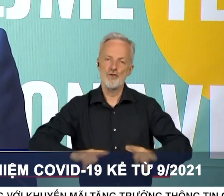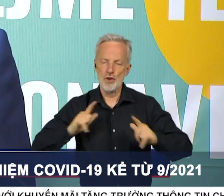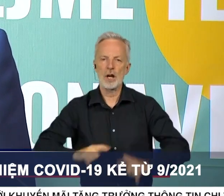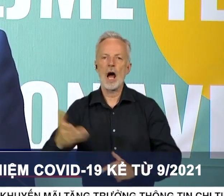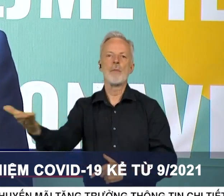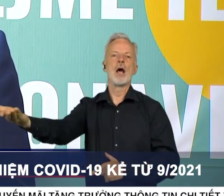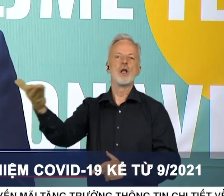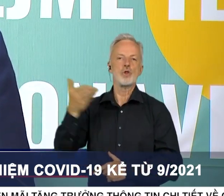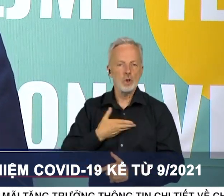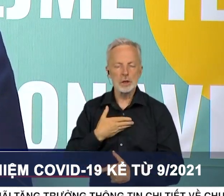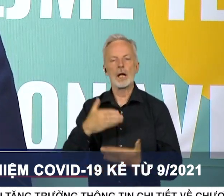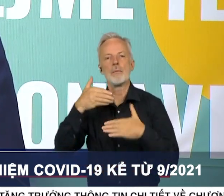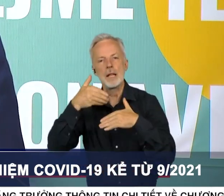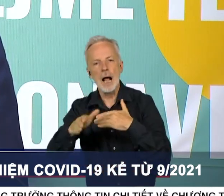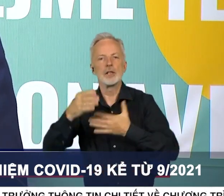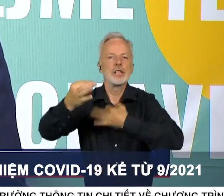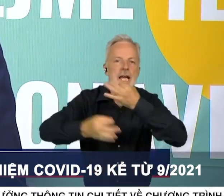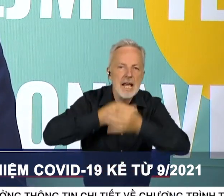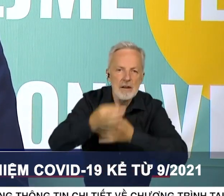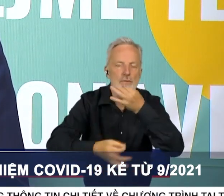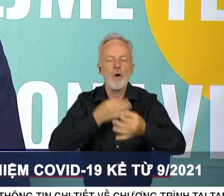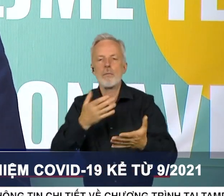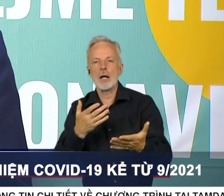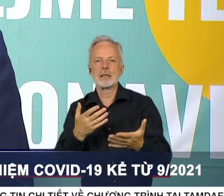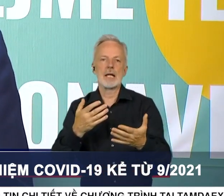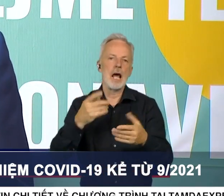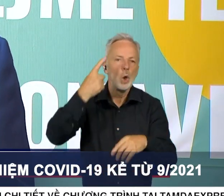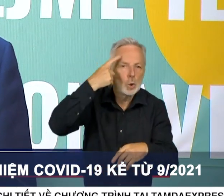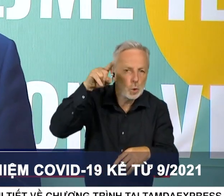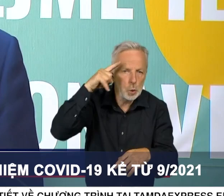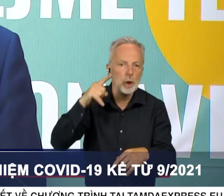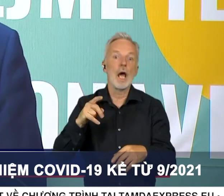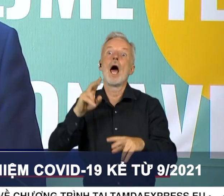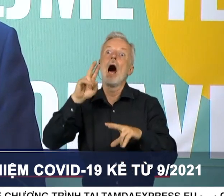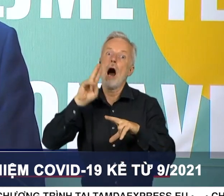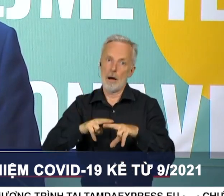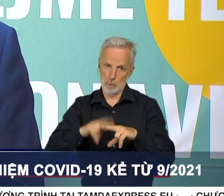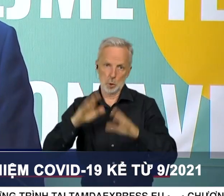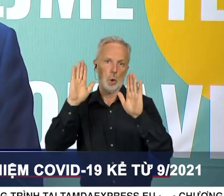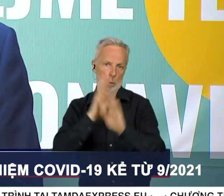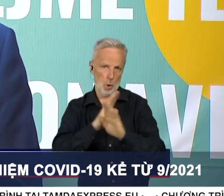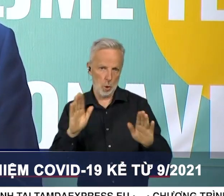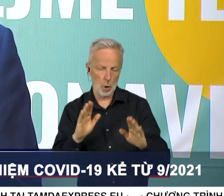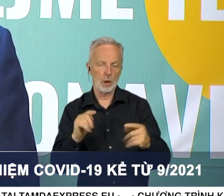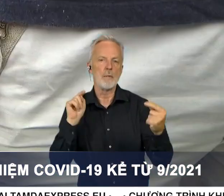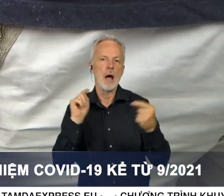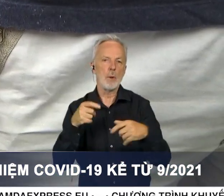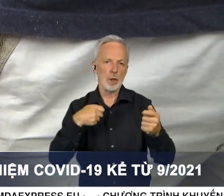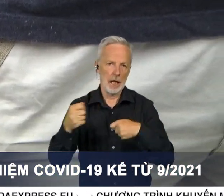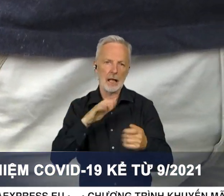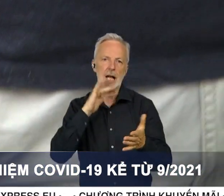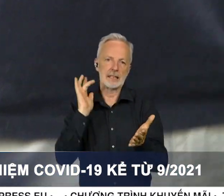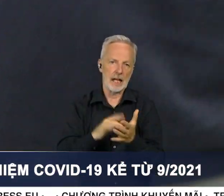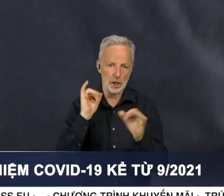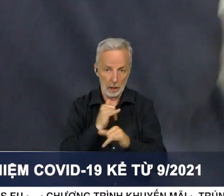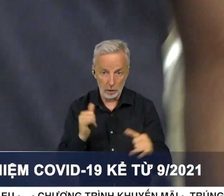18 tuổi và đối với một số đối tượng sẽ có ngoại lệ. Đối với những người chưa hoàn thành tiêm chủng, sau liều đầu tiên của vaccine dạng tiêm 2 liều, mọi